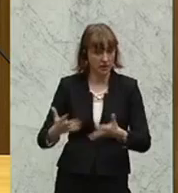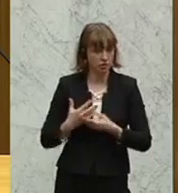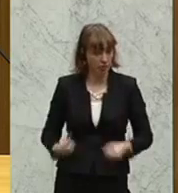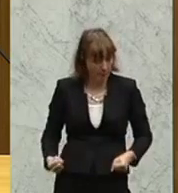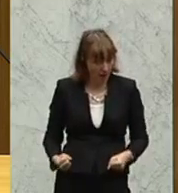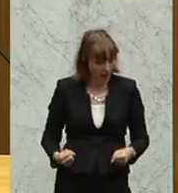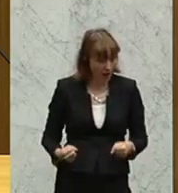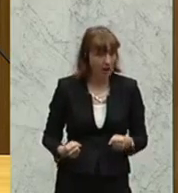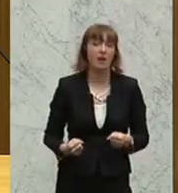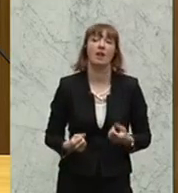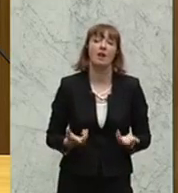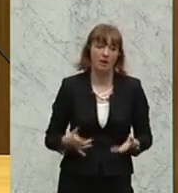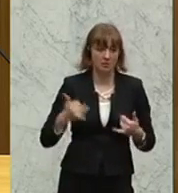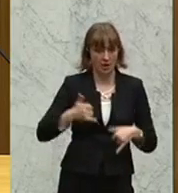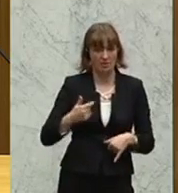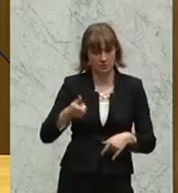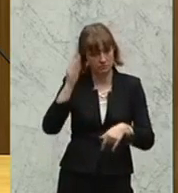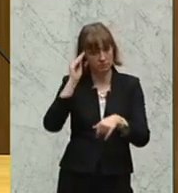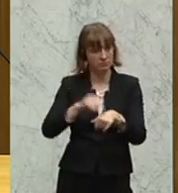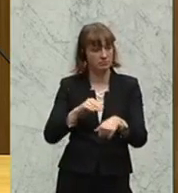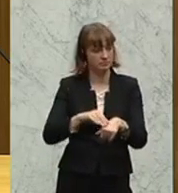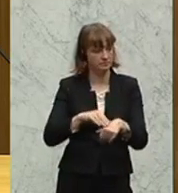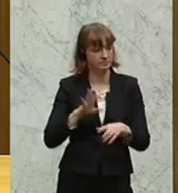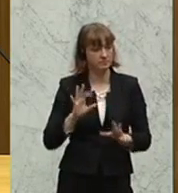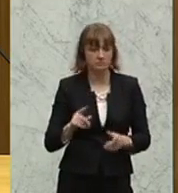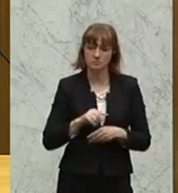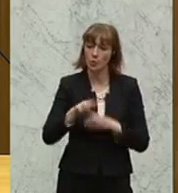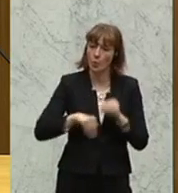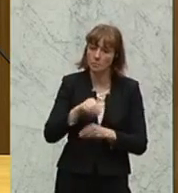Kuh melken. Die haben brav ihre Steuern bezahlt,